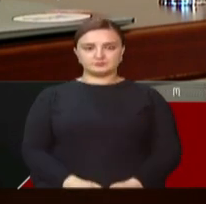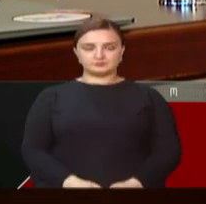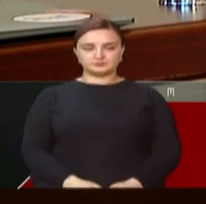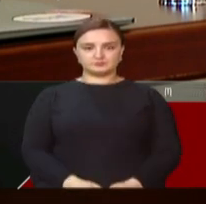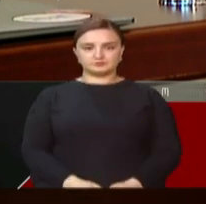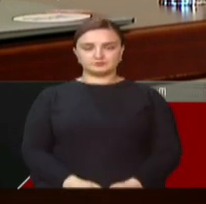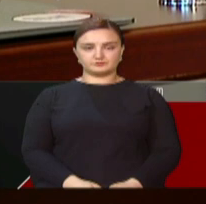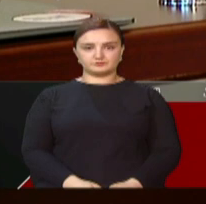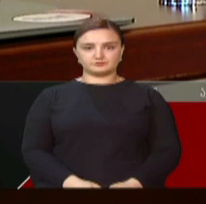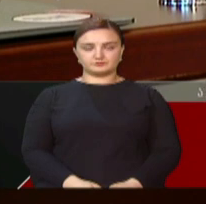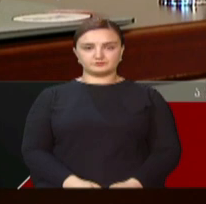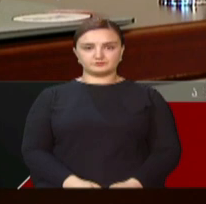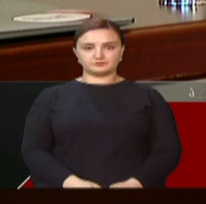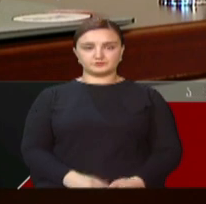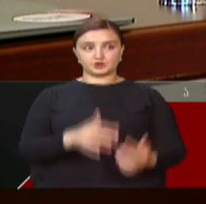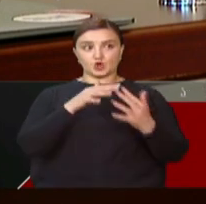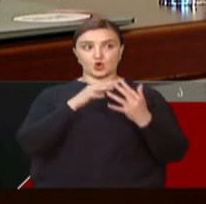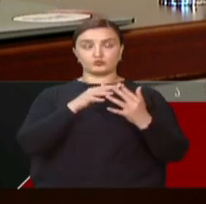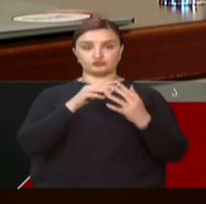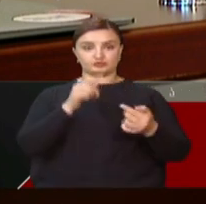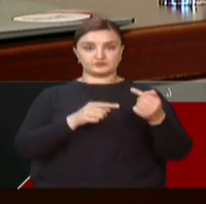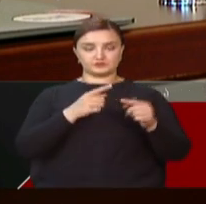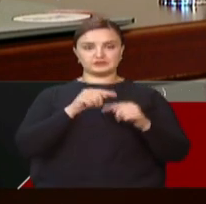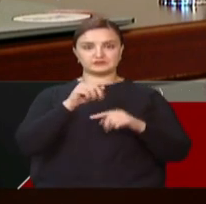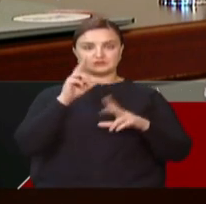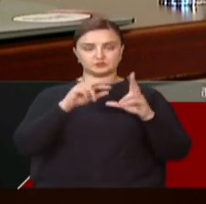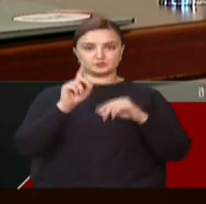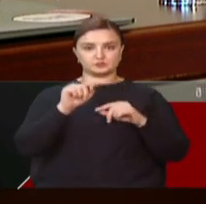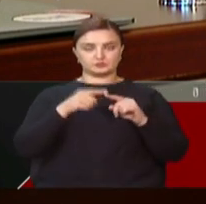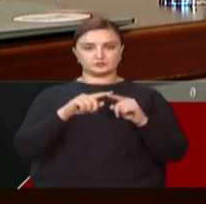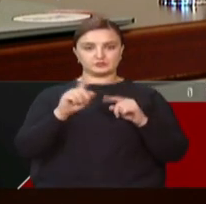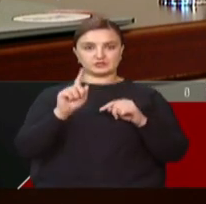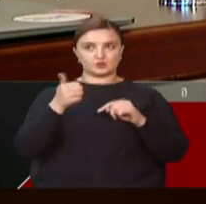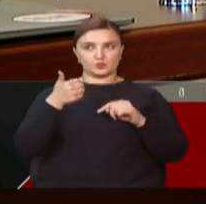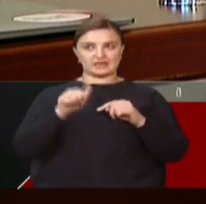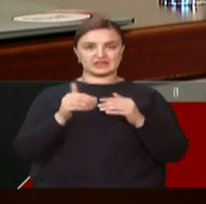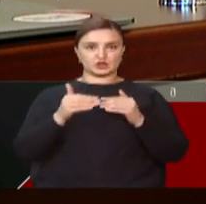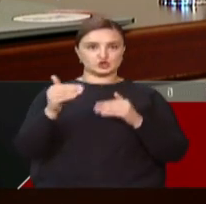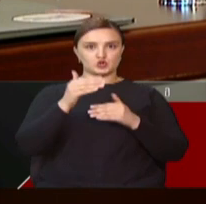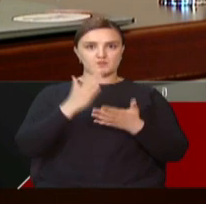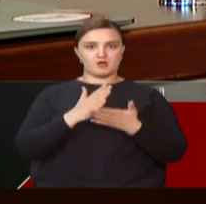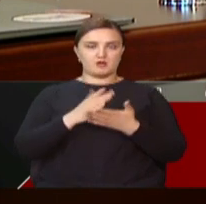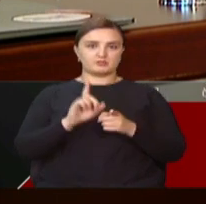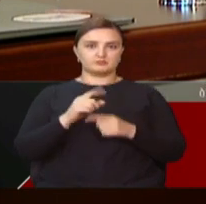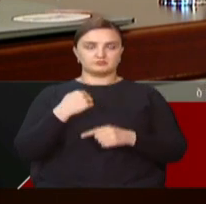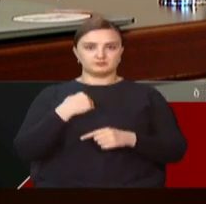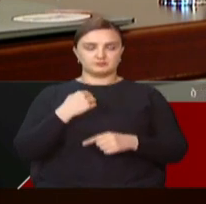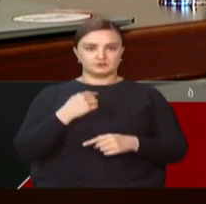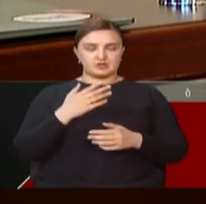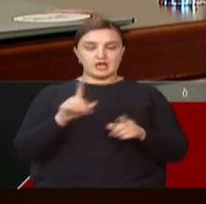პატრიოტულად იბრძვის ამ რაღაც სასტიკ ომში, მას და ის თვლის, რომ რაღაც უპირატესობა აქვს ამ კუთხით, რომ მსგავსი